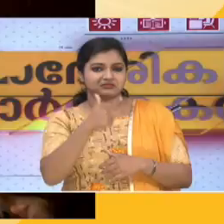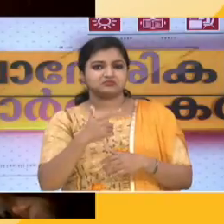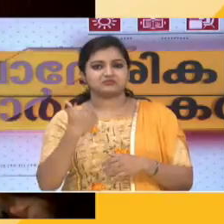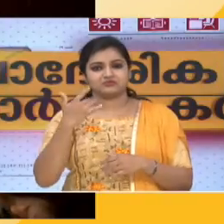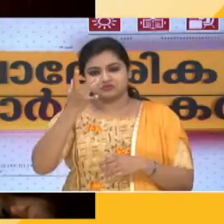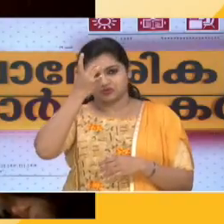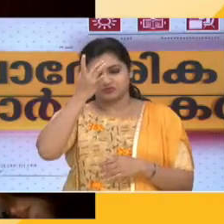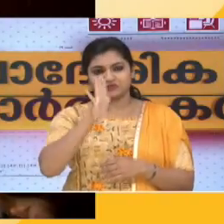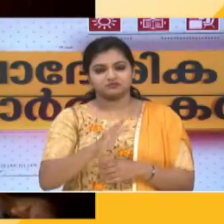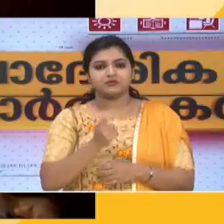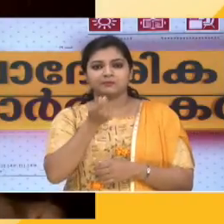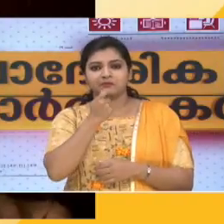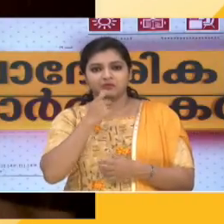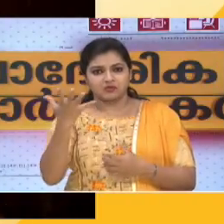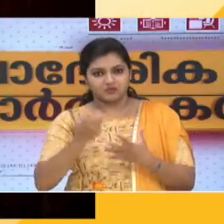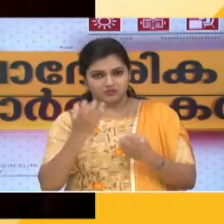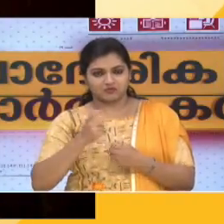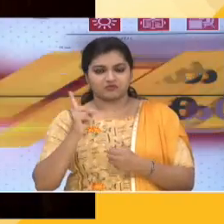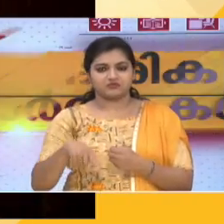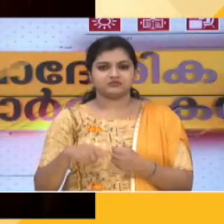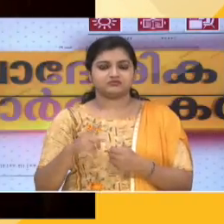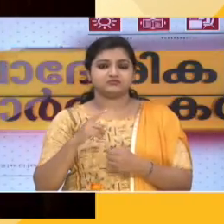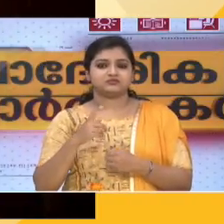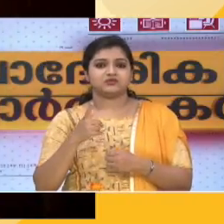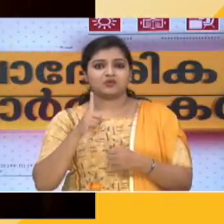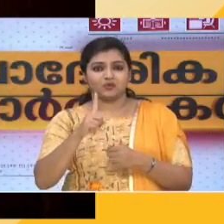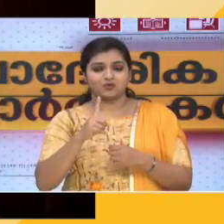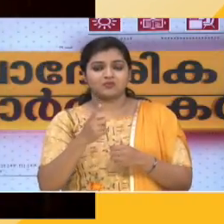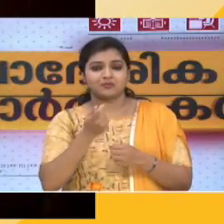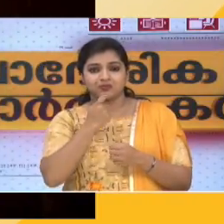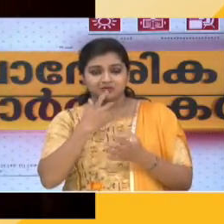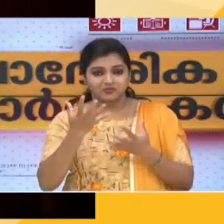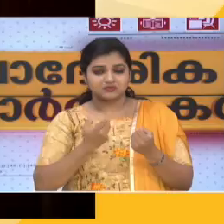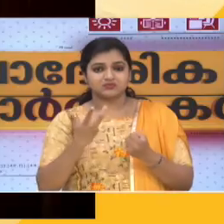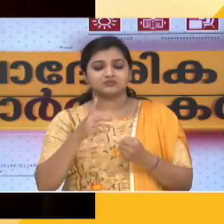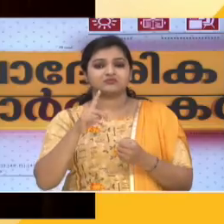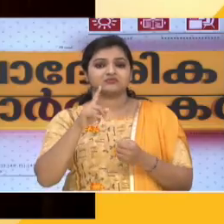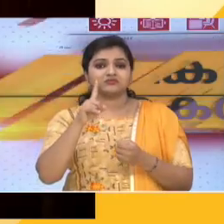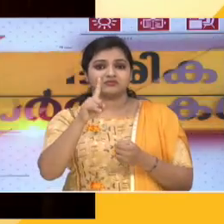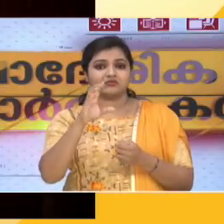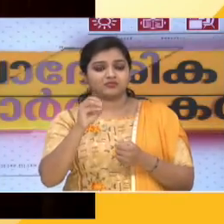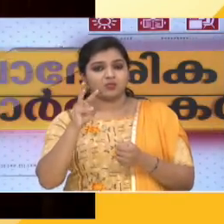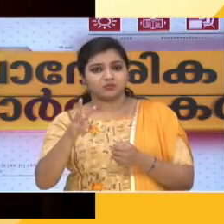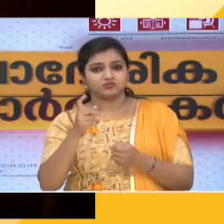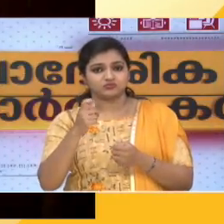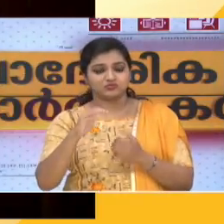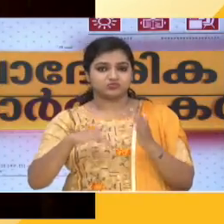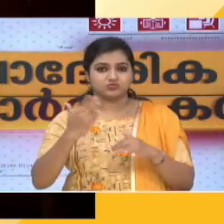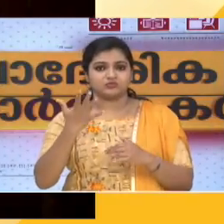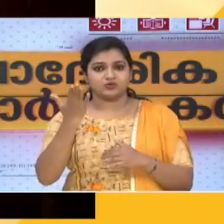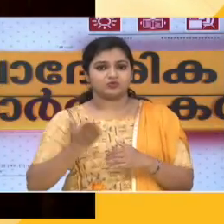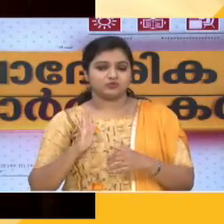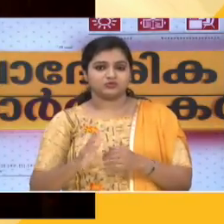മരുന്ന് വാങ്ങിക്കണം നമുക്ക്. എനിക്കൊരു ട്രിപ്പ് മരുന്നിന് വേണേൽ 10,000 രൂപയില്ല, എനിക്കൊരു ട്രിപ്പ് മരുന്നിന് പോകാൻ പറ്റില്ല. അതുപോലെ